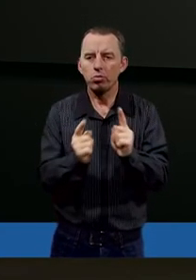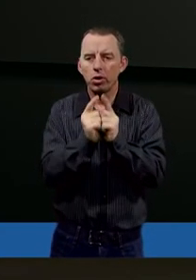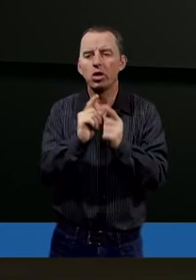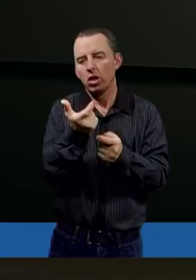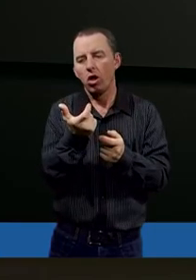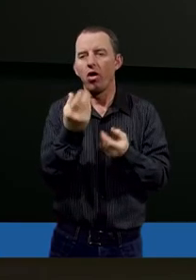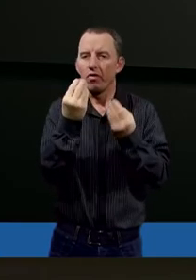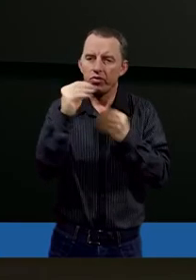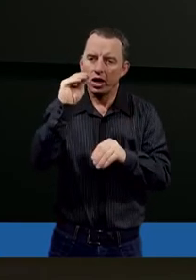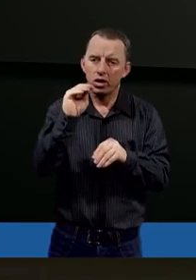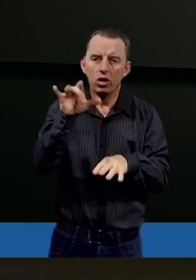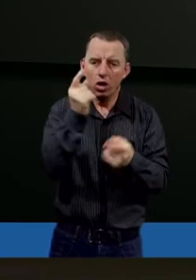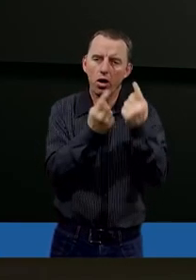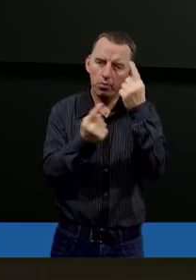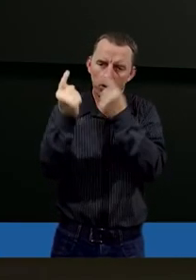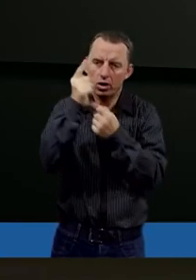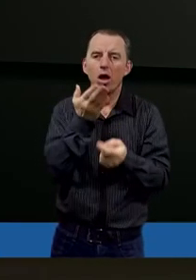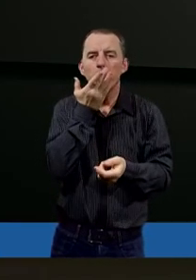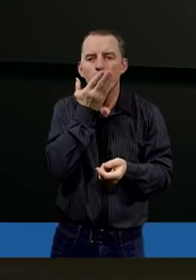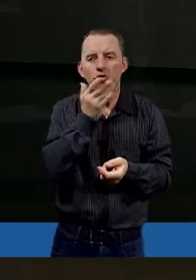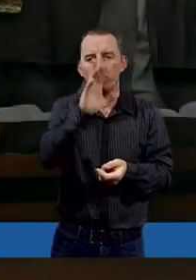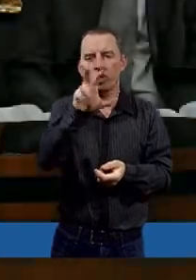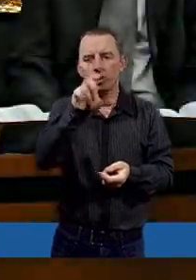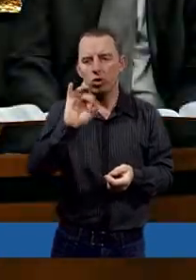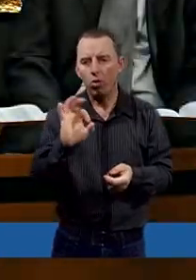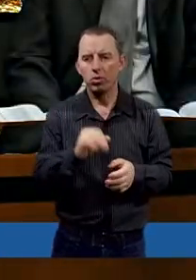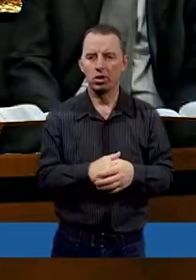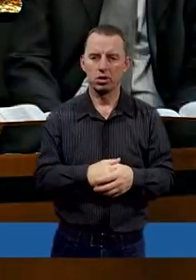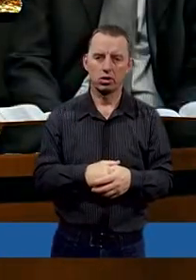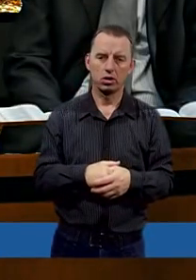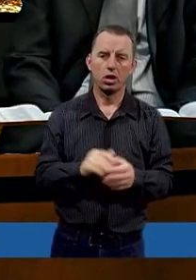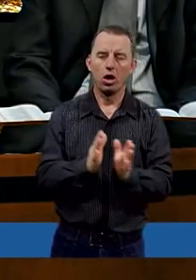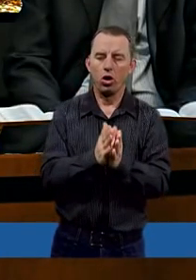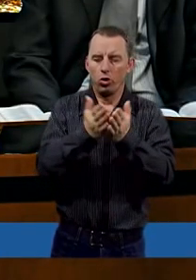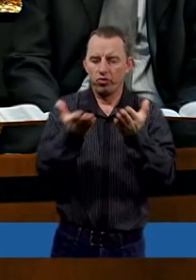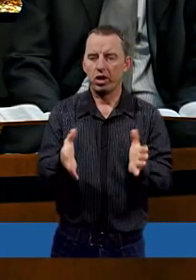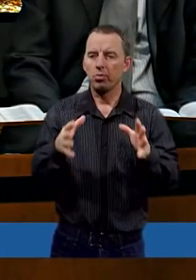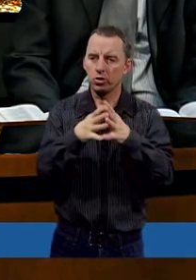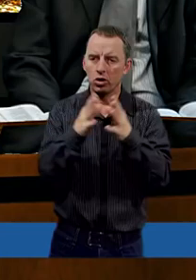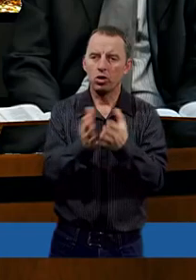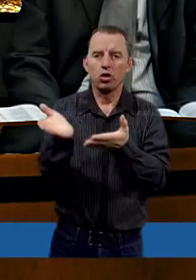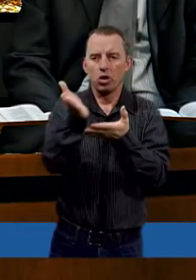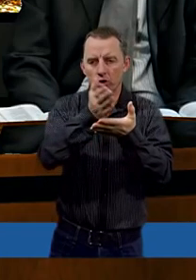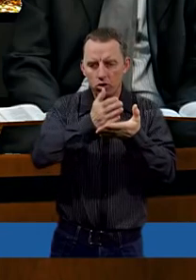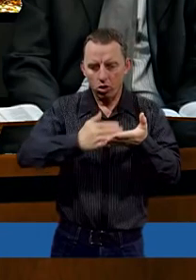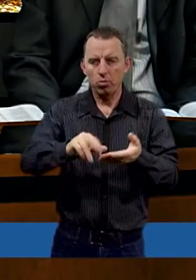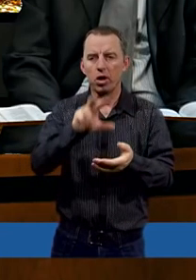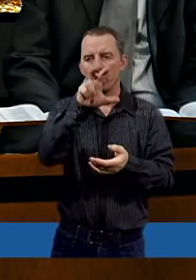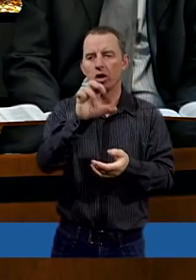jeszcze, co myślał i co mówił Hiob? Jeśli otwieramy 10 rozdział Księgi Hioba,